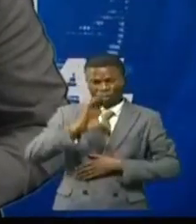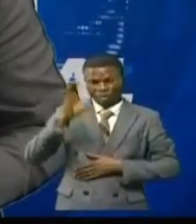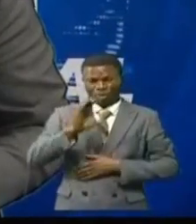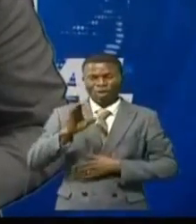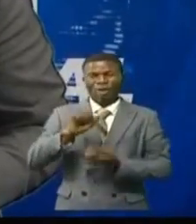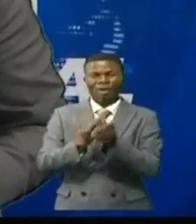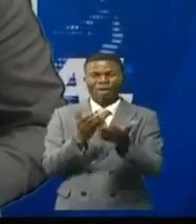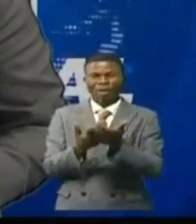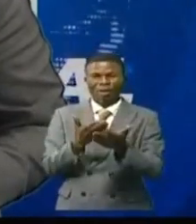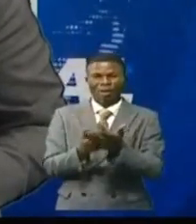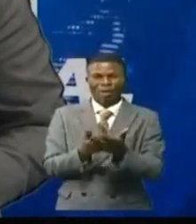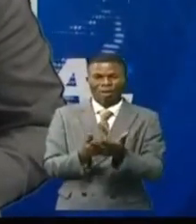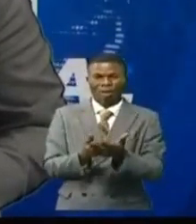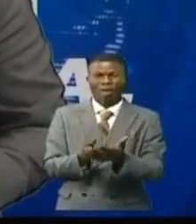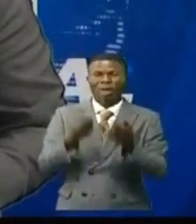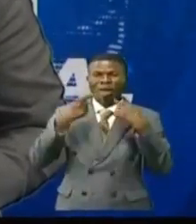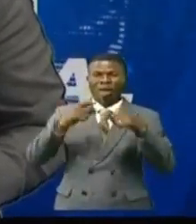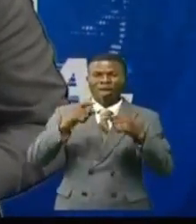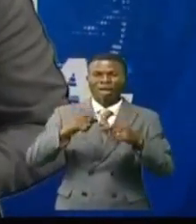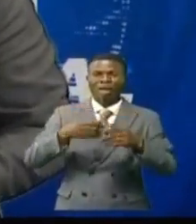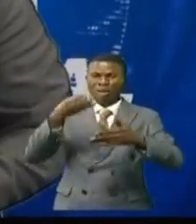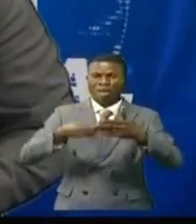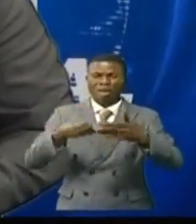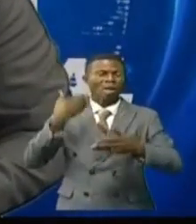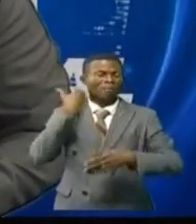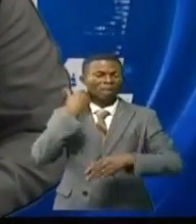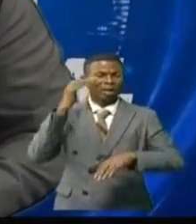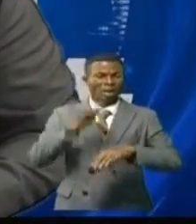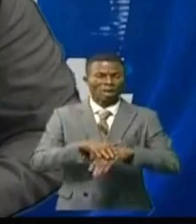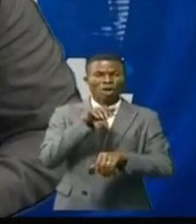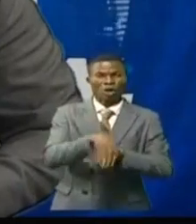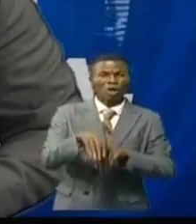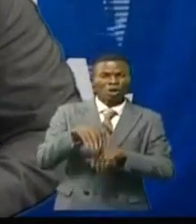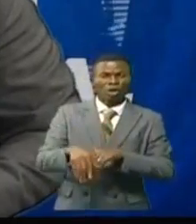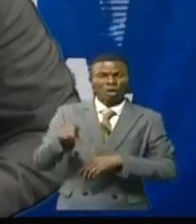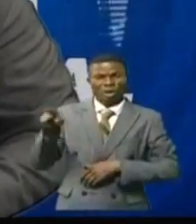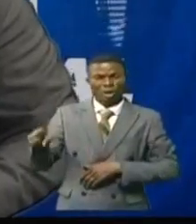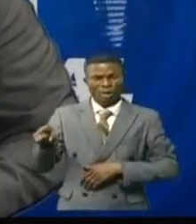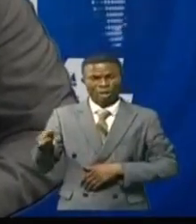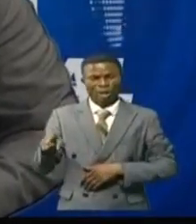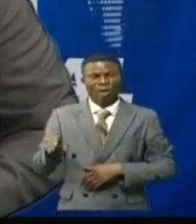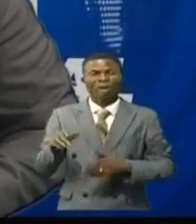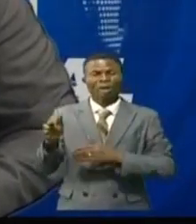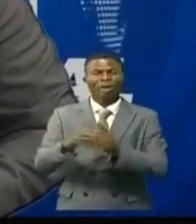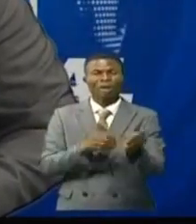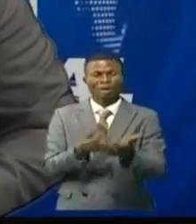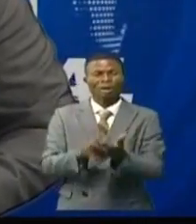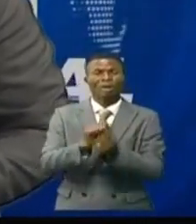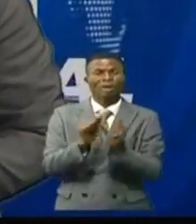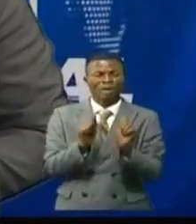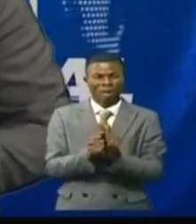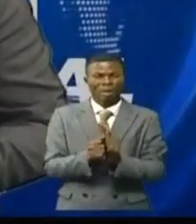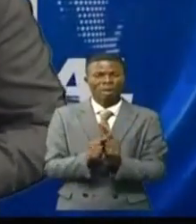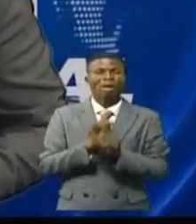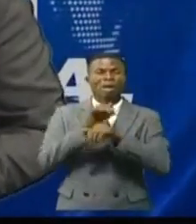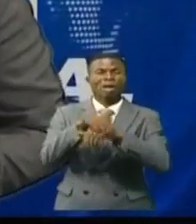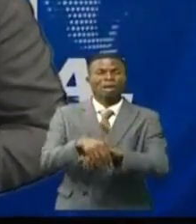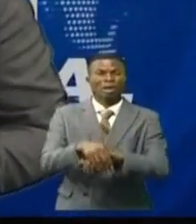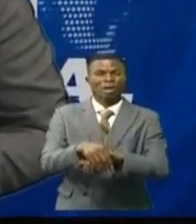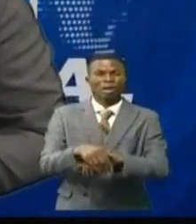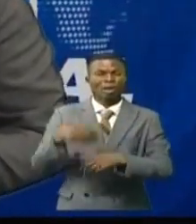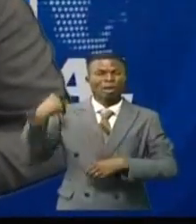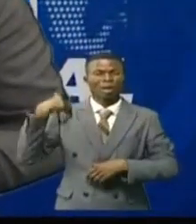domaine alertent sur une énième maladie qui attaque le manioc dénommée nécrose racinaire du manioc. Une situation qui intervient alors que